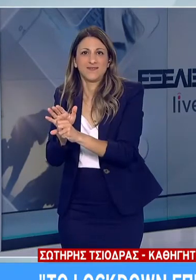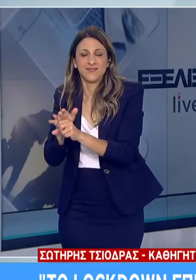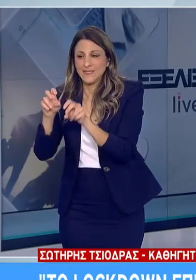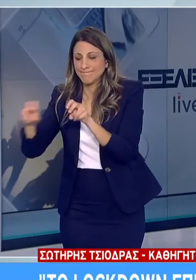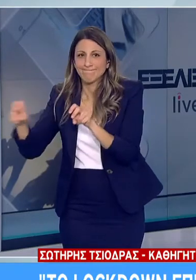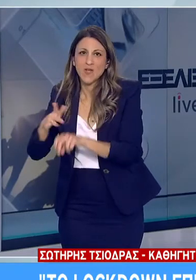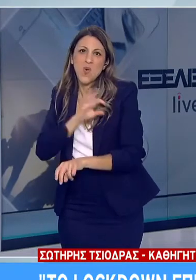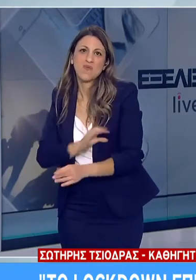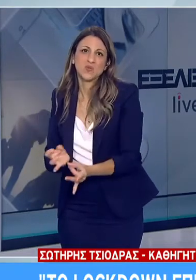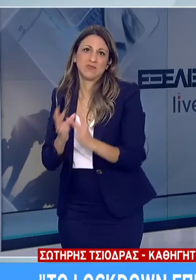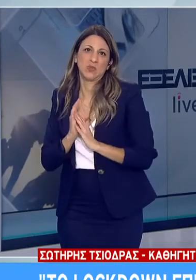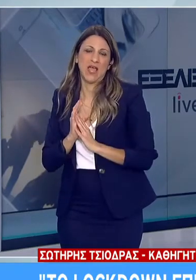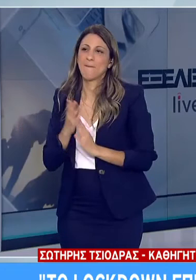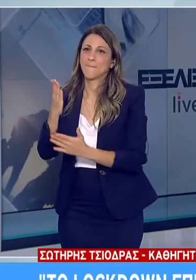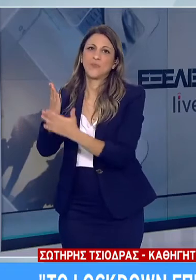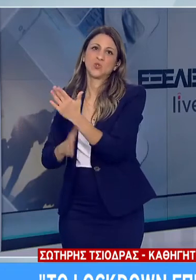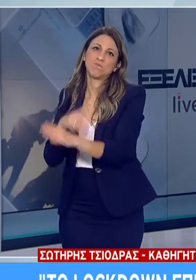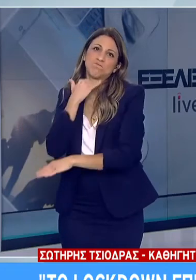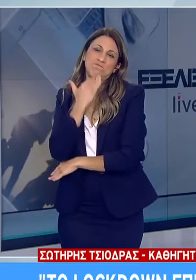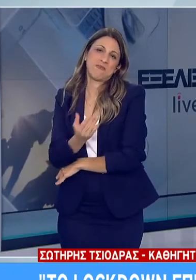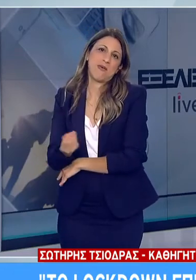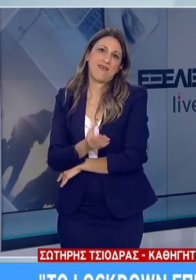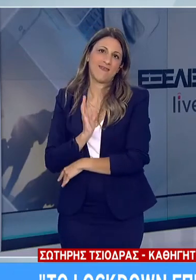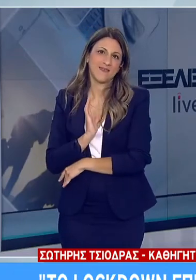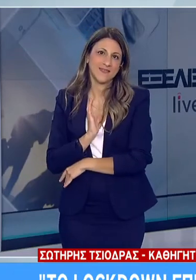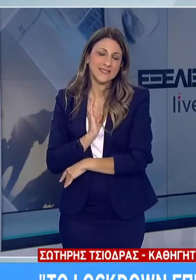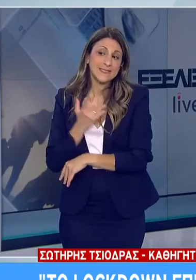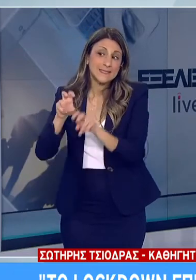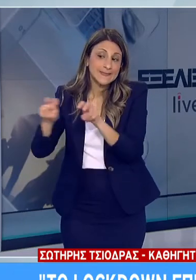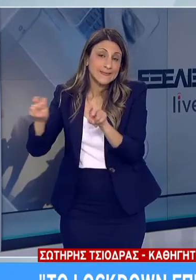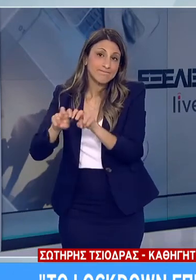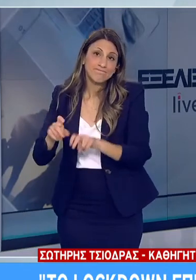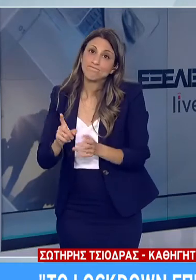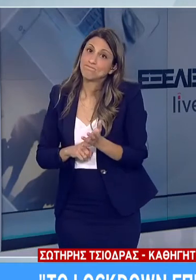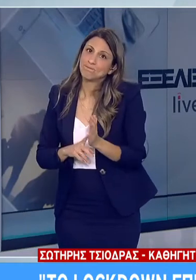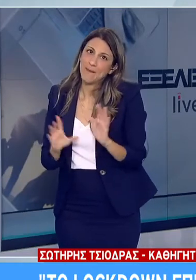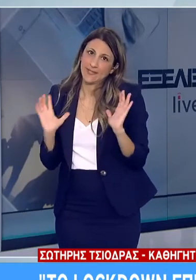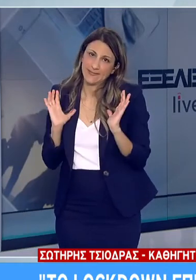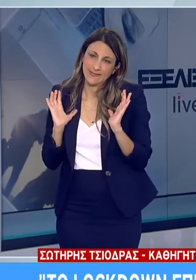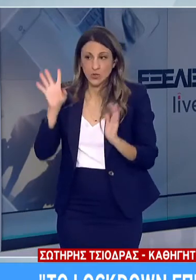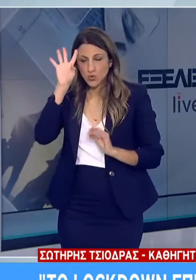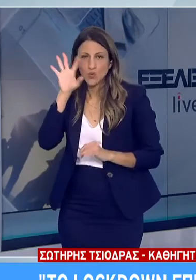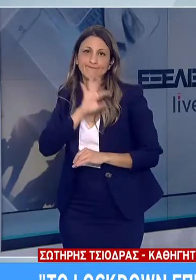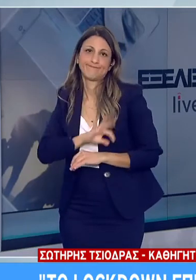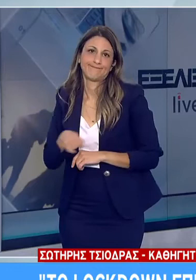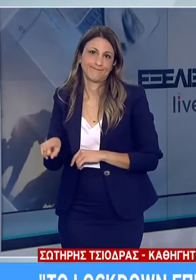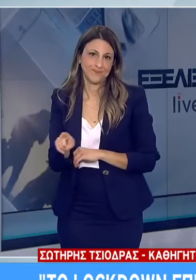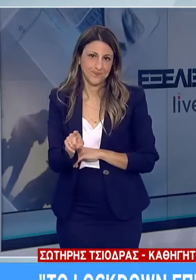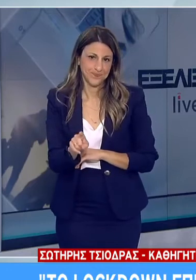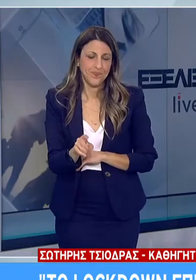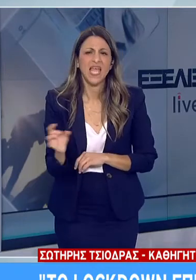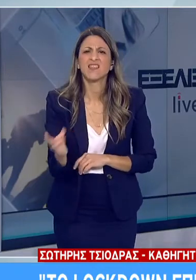δεν συμφέρει και να λειτουργήσουν. Μάλιστα, μου έλεγε κάποιος φίλος σε ένα τηλέφωνο που είχα μαζί του τις προάλλες, είχε περάσει